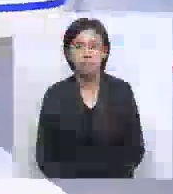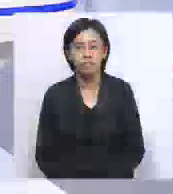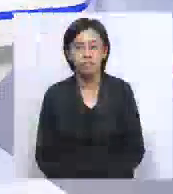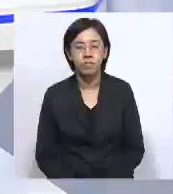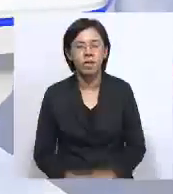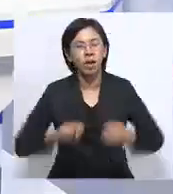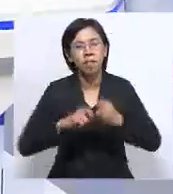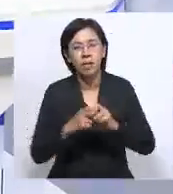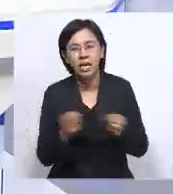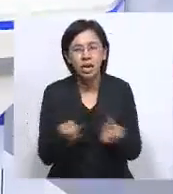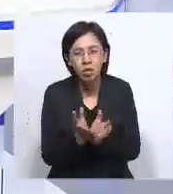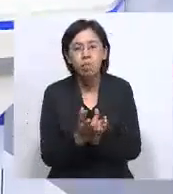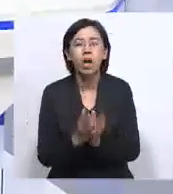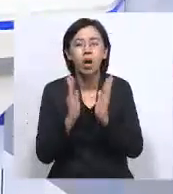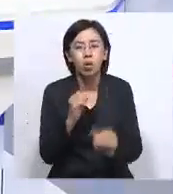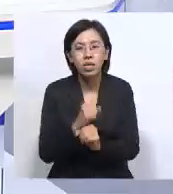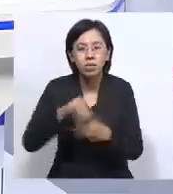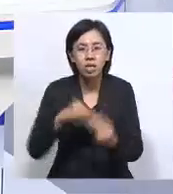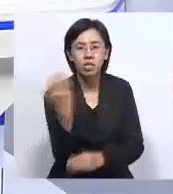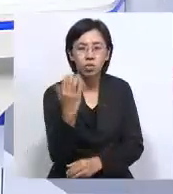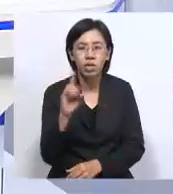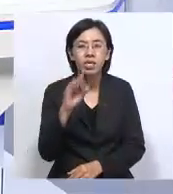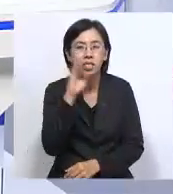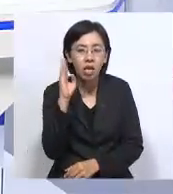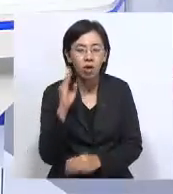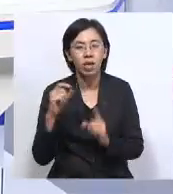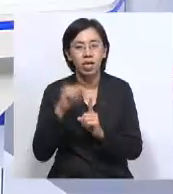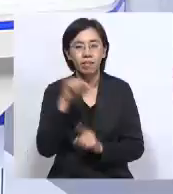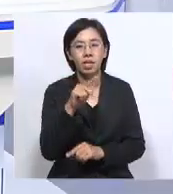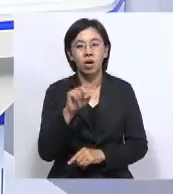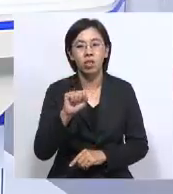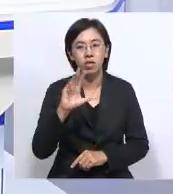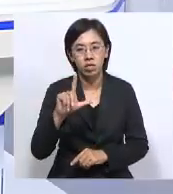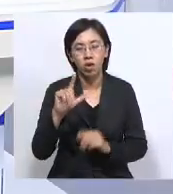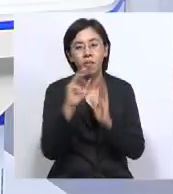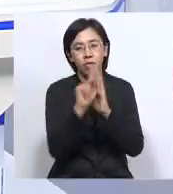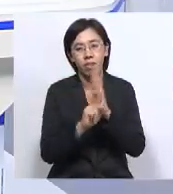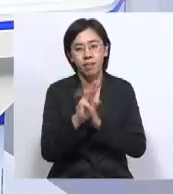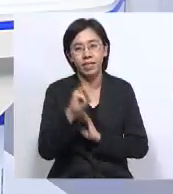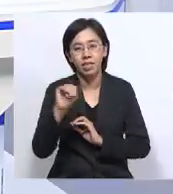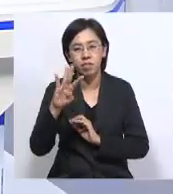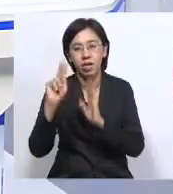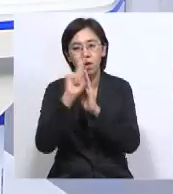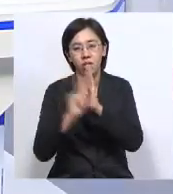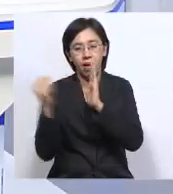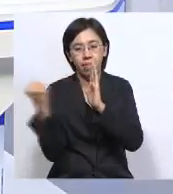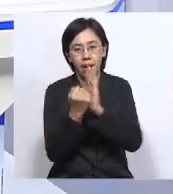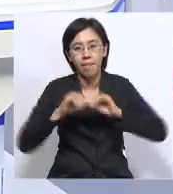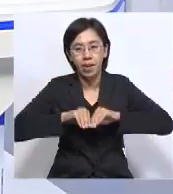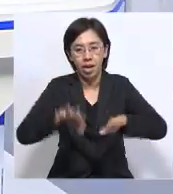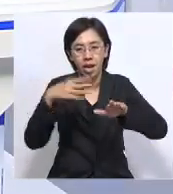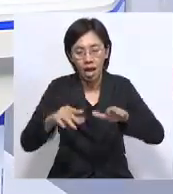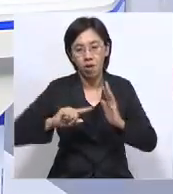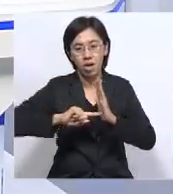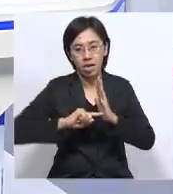าตรการบรรเทาผลกระทบต่อผู้ประกอบการทีวีดิจิตอลตามคำสั่งคสช.มาตรา44นะคะก็ประกาศในราชกิจจานุเบกษามีผ